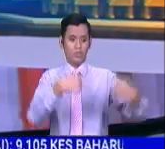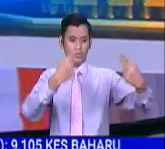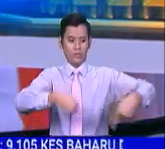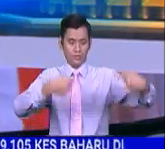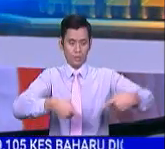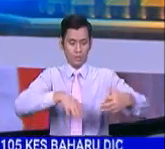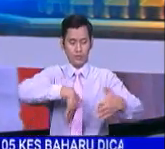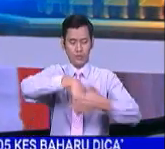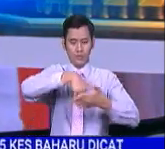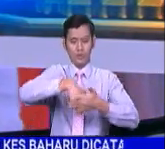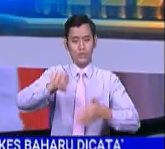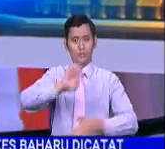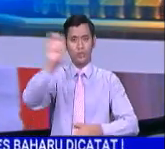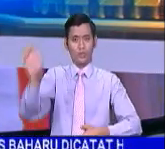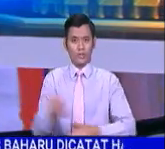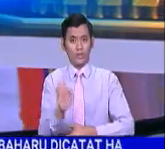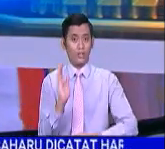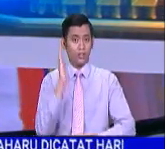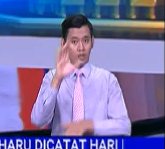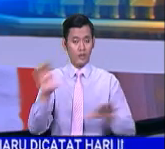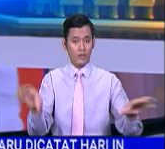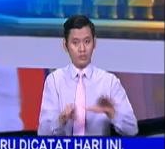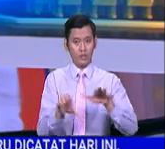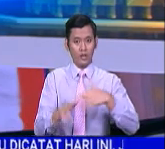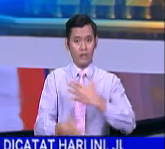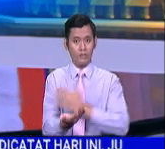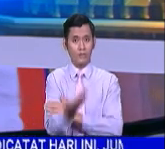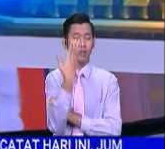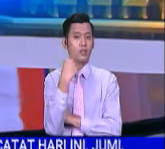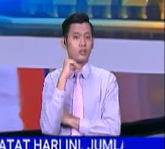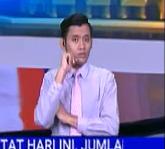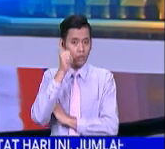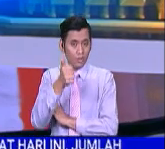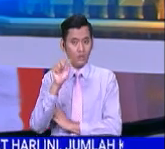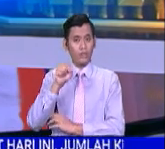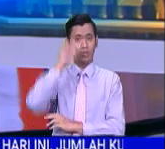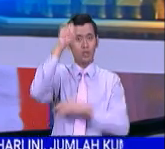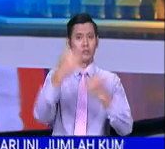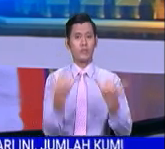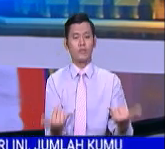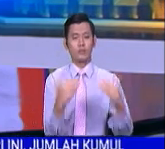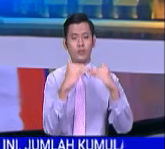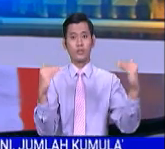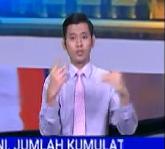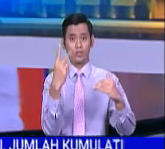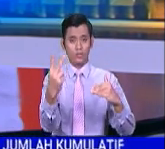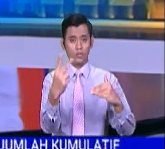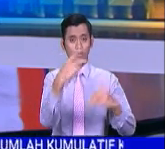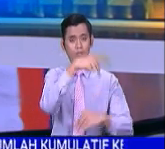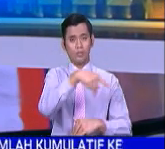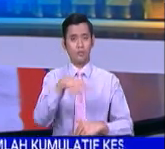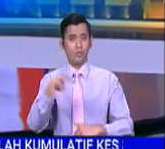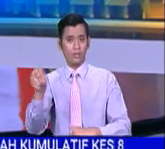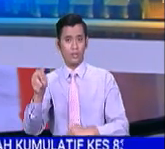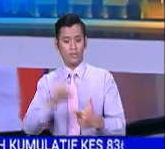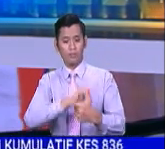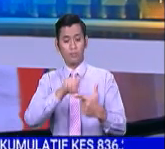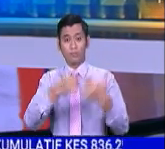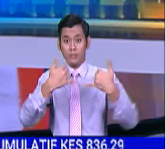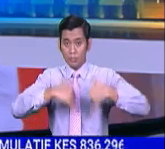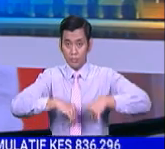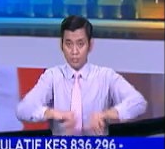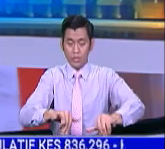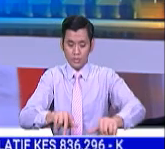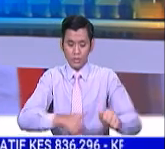yang dijadwalkan berlangsung awal pagi esok apalagi Sabah kini berada dalam fasa kedua plan pemulihan negara dan masih terlalu